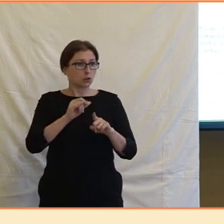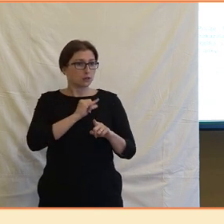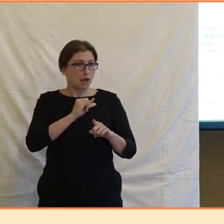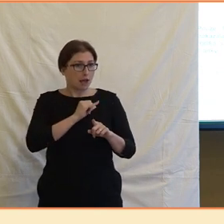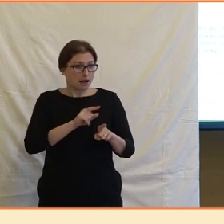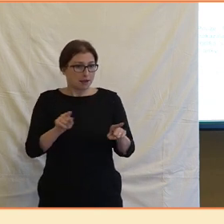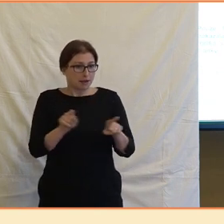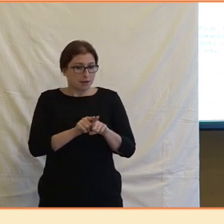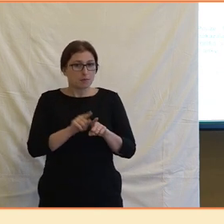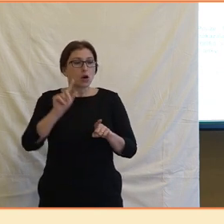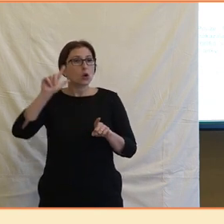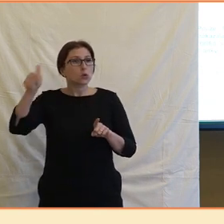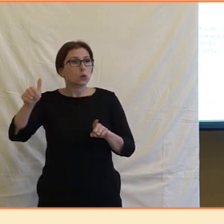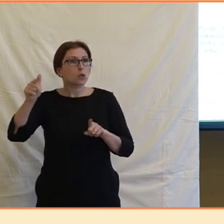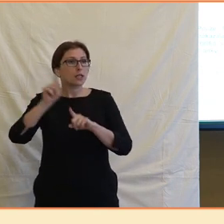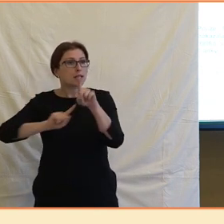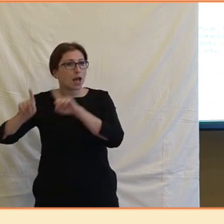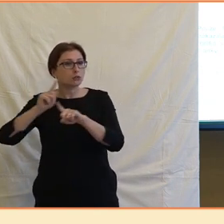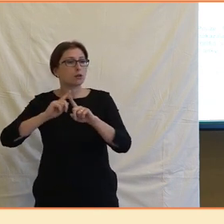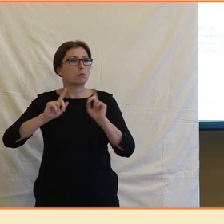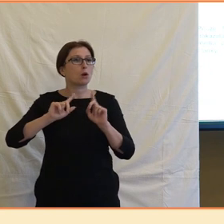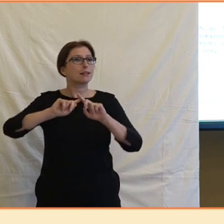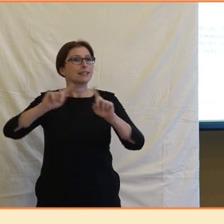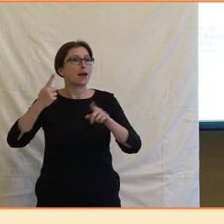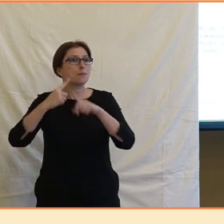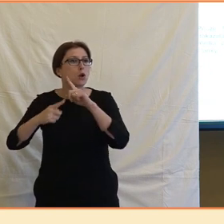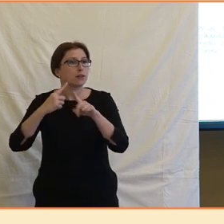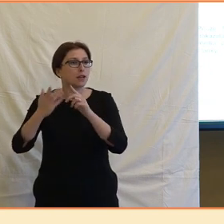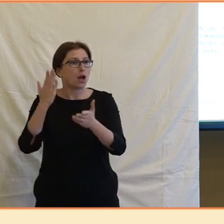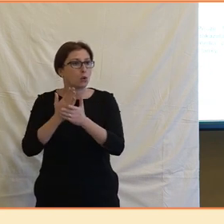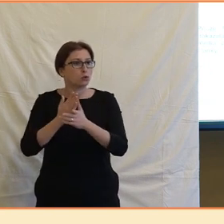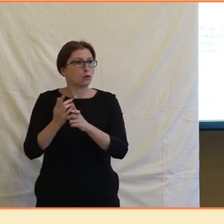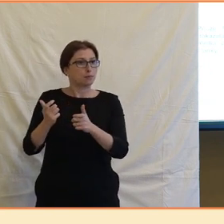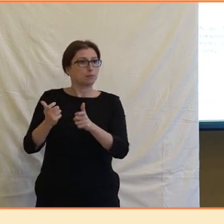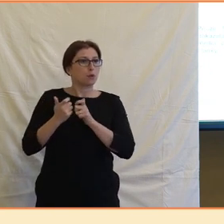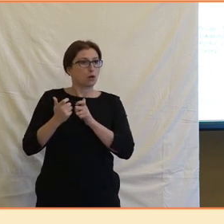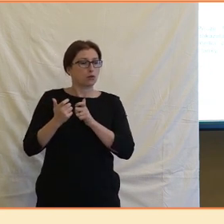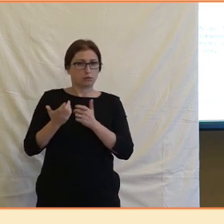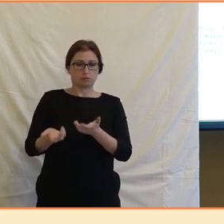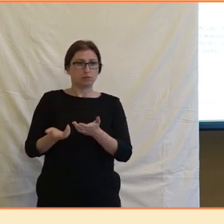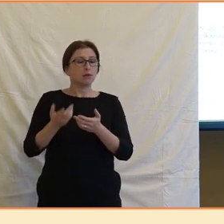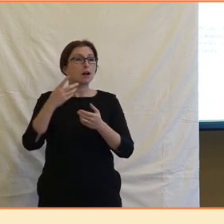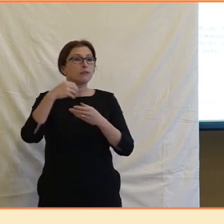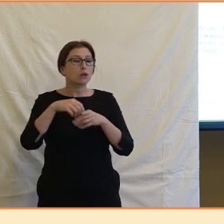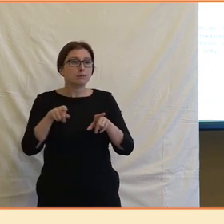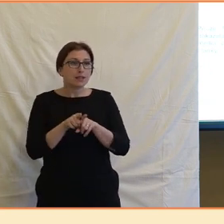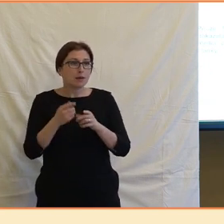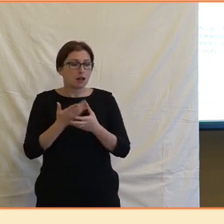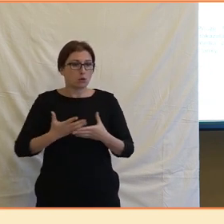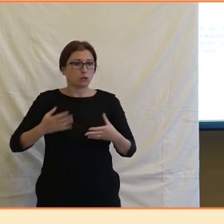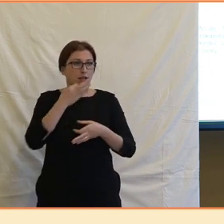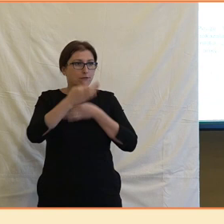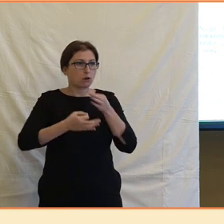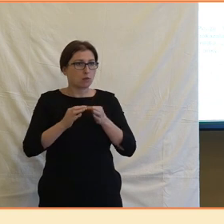zájmy, případně s jejich politickými názory. Kromě uzavírání do informačních